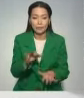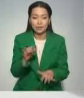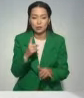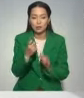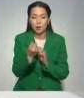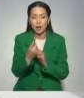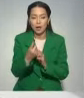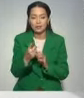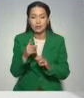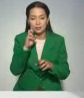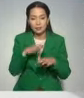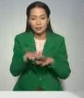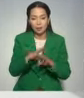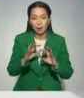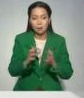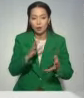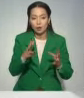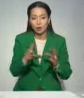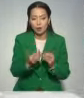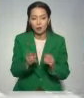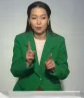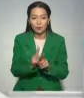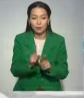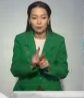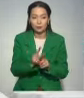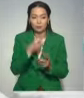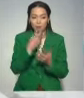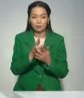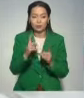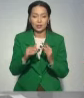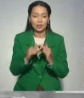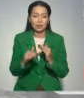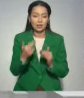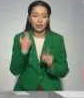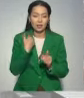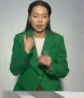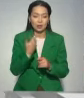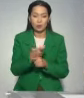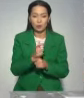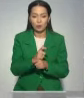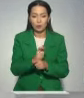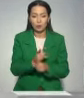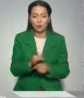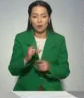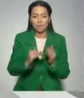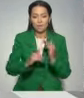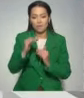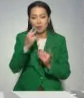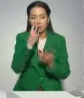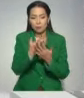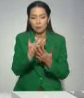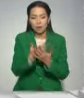стран мира рейтинг основан на результатах Всемирного тестирования иф-стандарт English test в разрезе регионов наилучший уровень показали